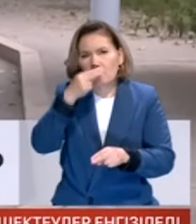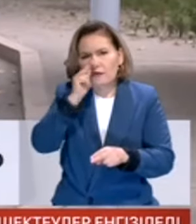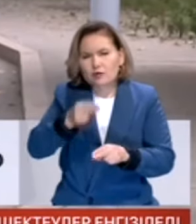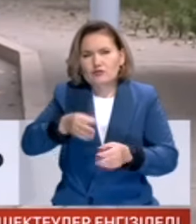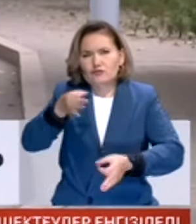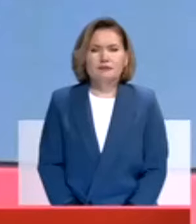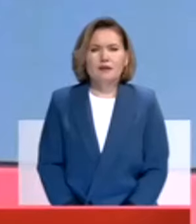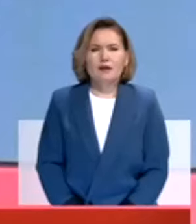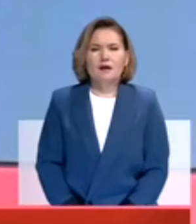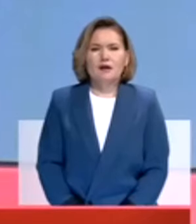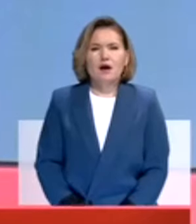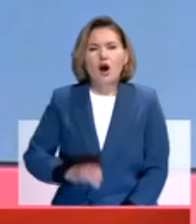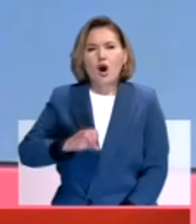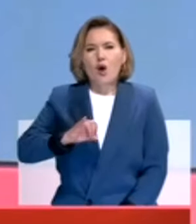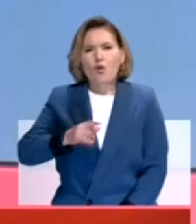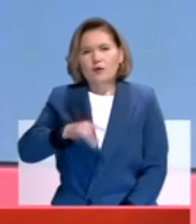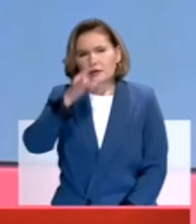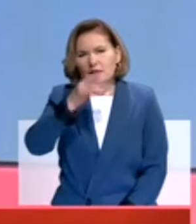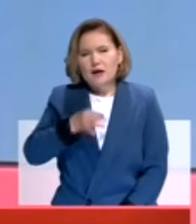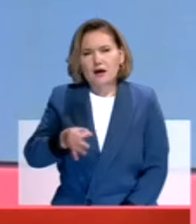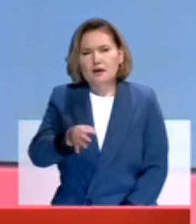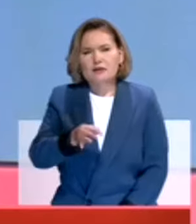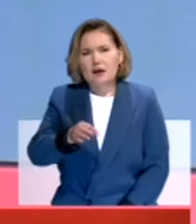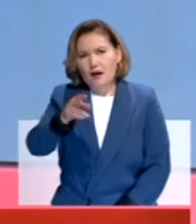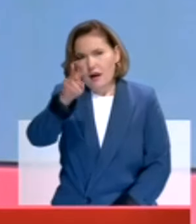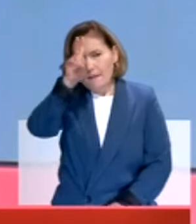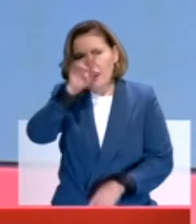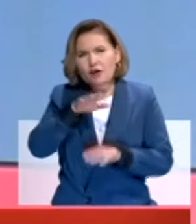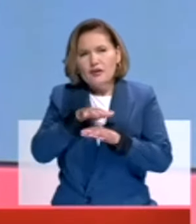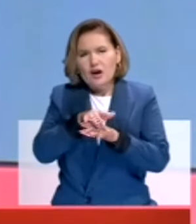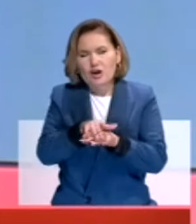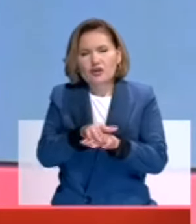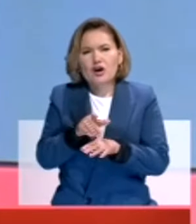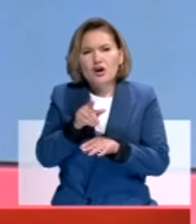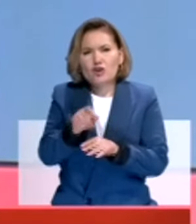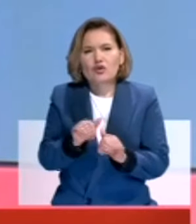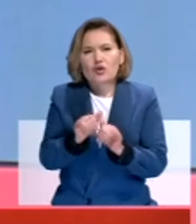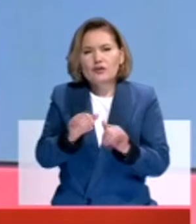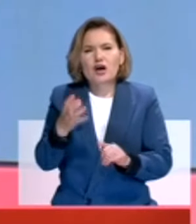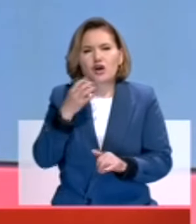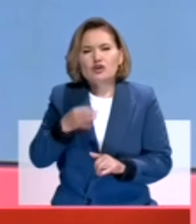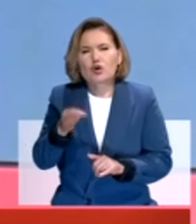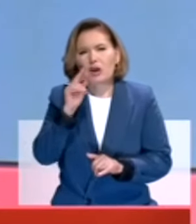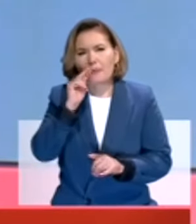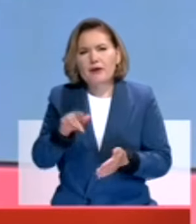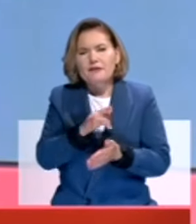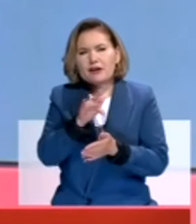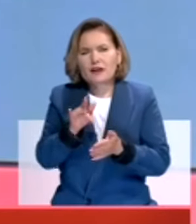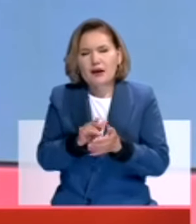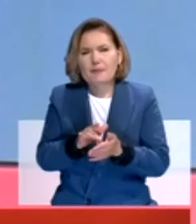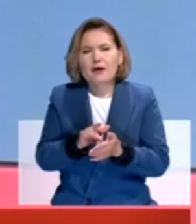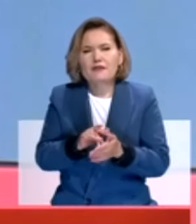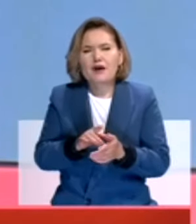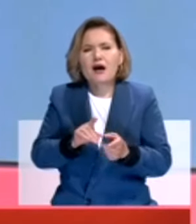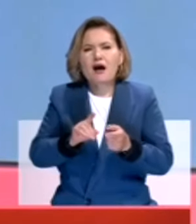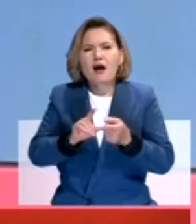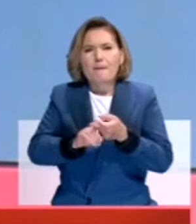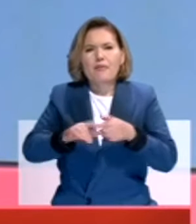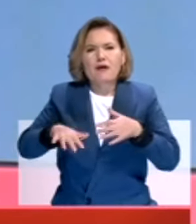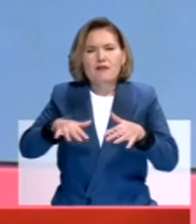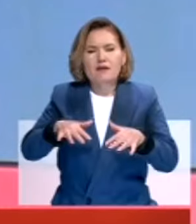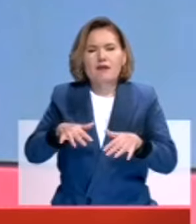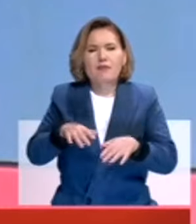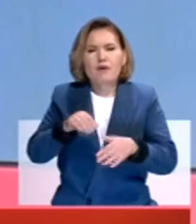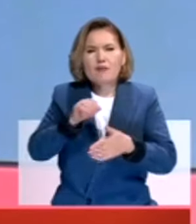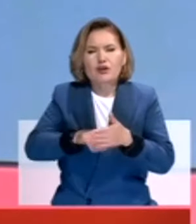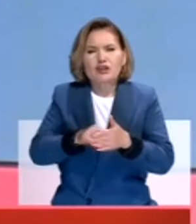жоқ. Оңтүстік өңірлерде кенеден кесел өршіді. Қызылорда облысы мен Шымкент қаласында қырымғанды безгегінен екі адам қайтыс